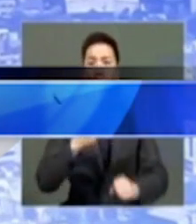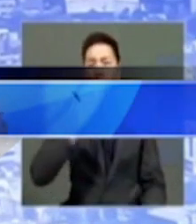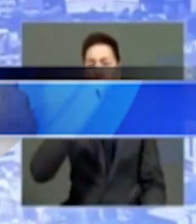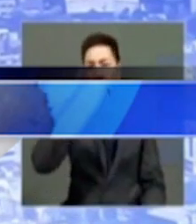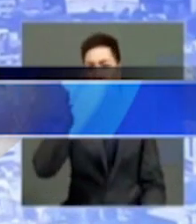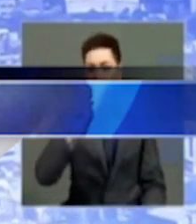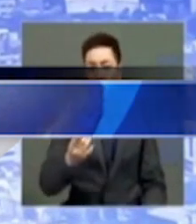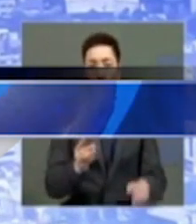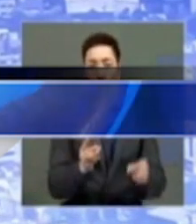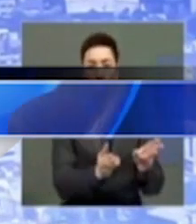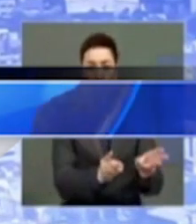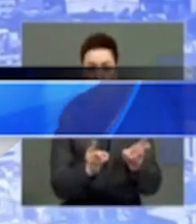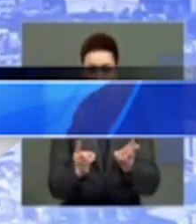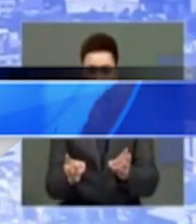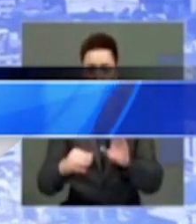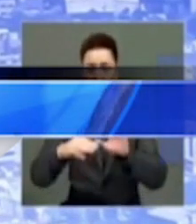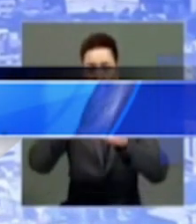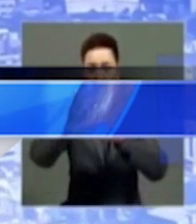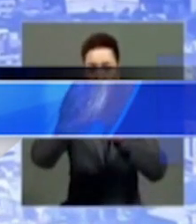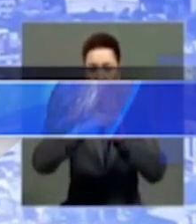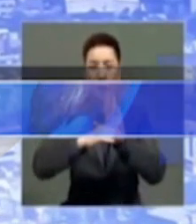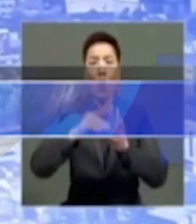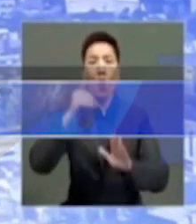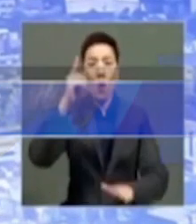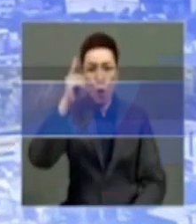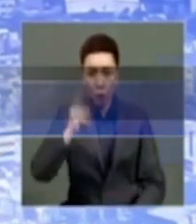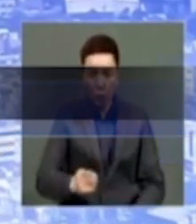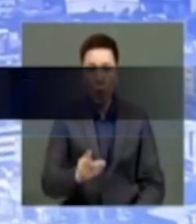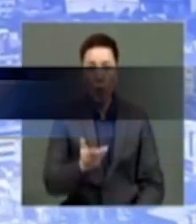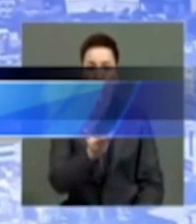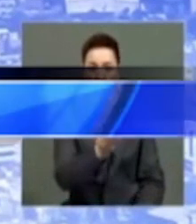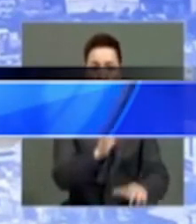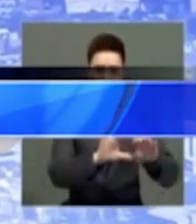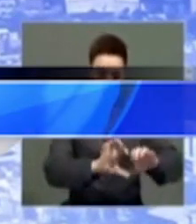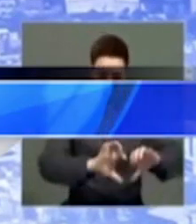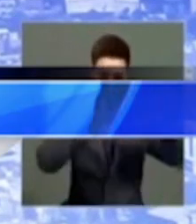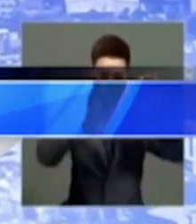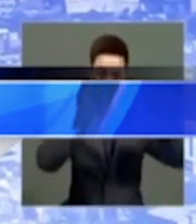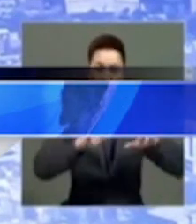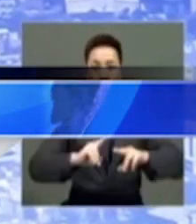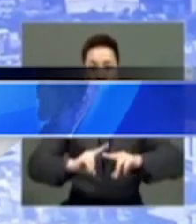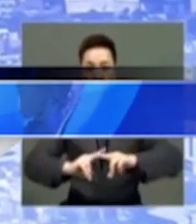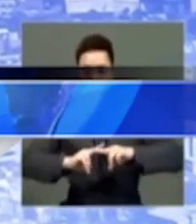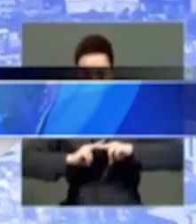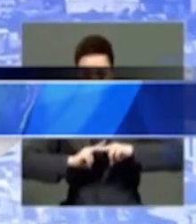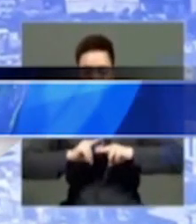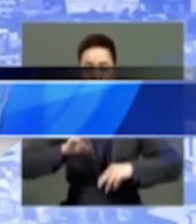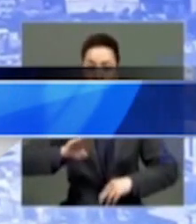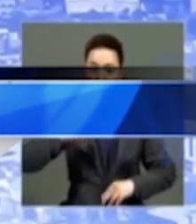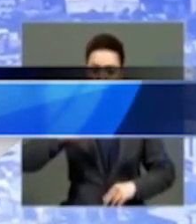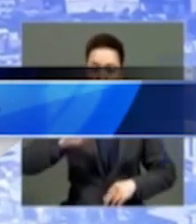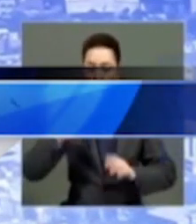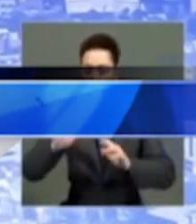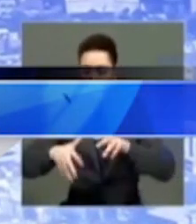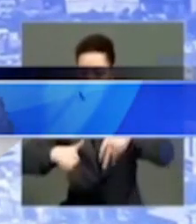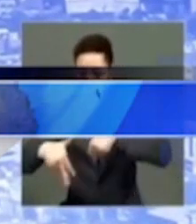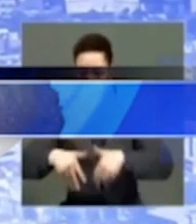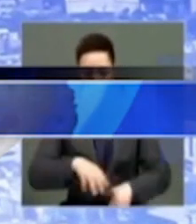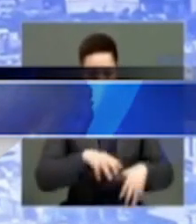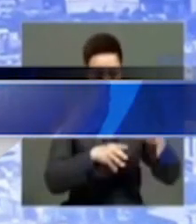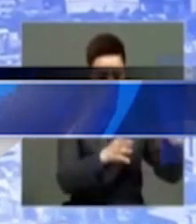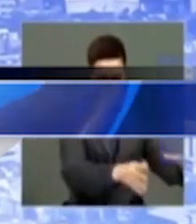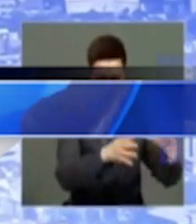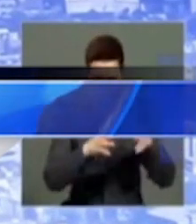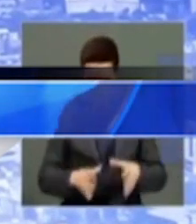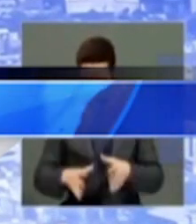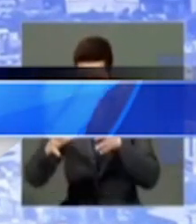ที่อยู่ภายในหอพักหรือโรงงานซึ่งมีความแออัดและยังคงให้อยู่ภายในพื้นที่ไม่ได้มีการนำพาออกมาเนื่องจากมีจำนวน